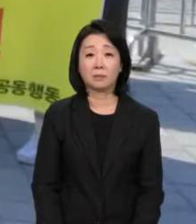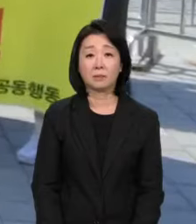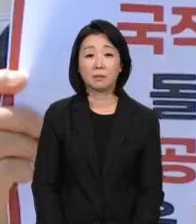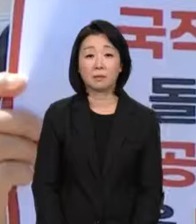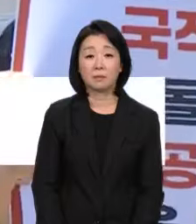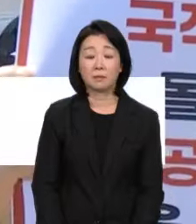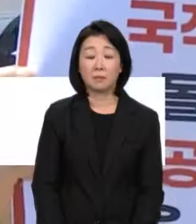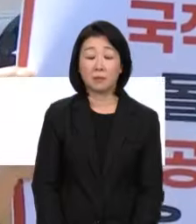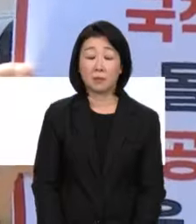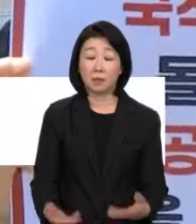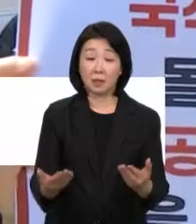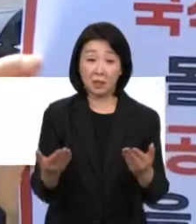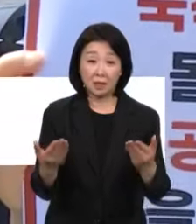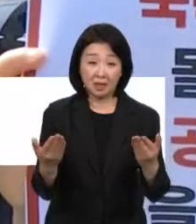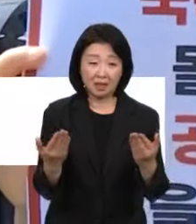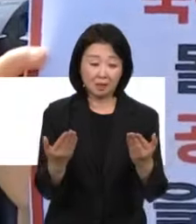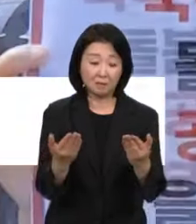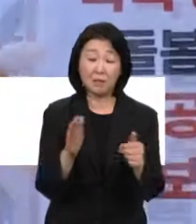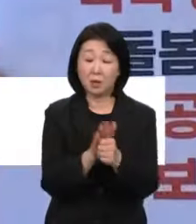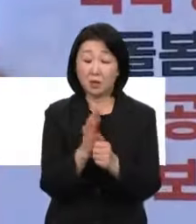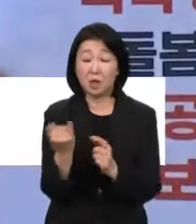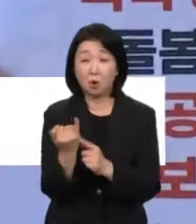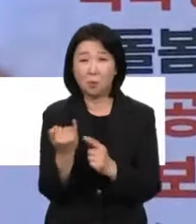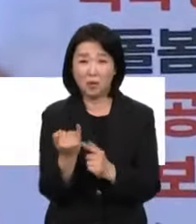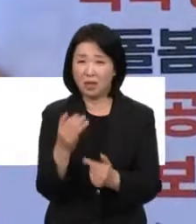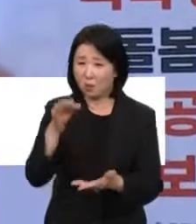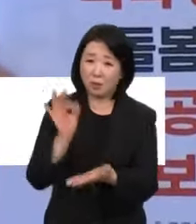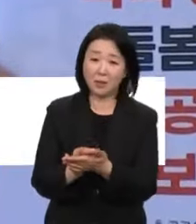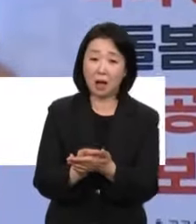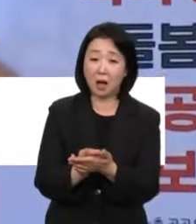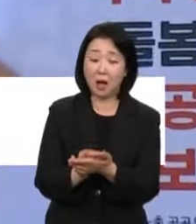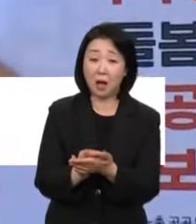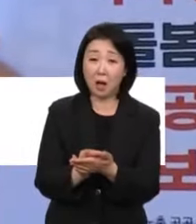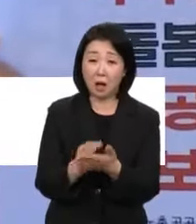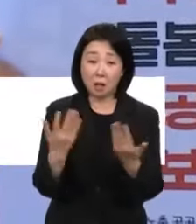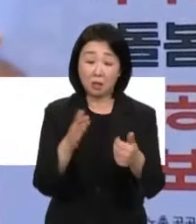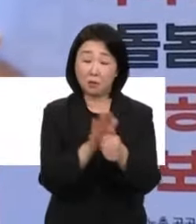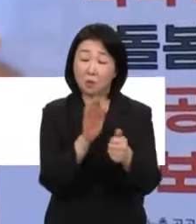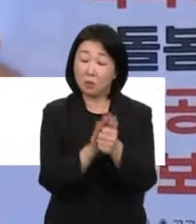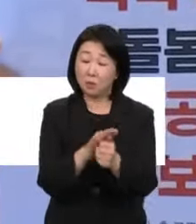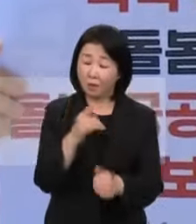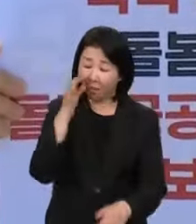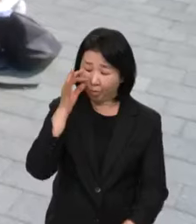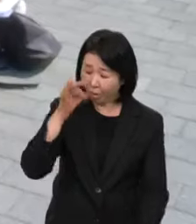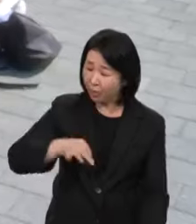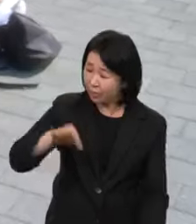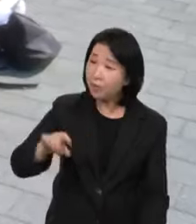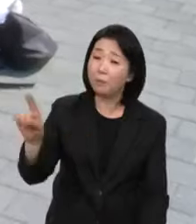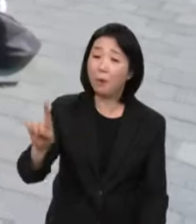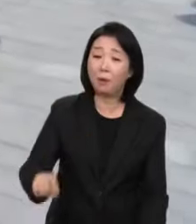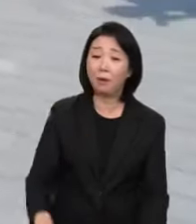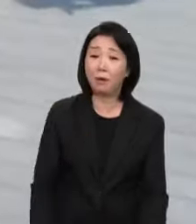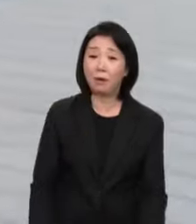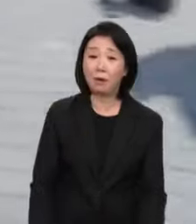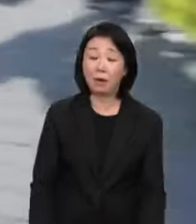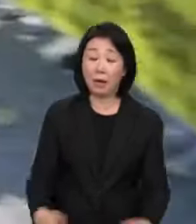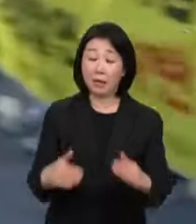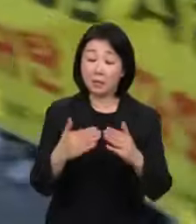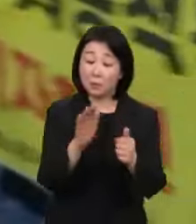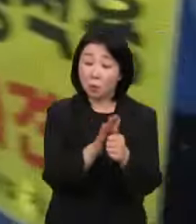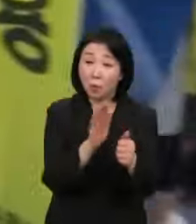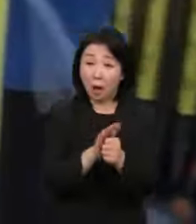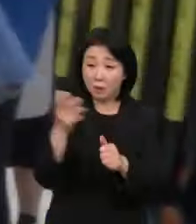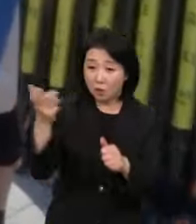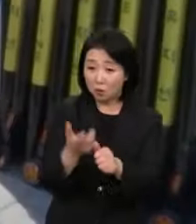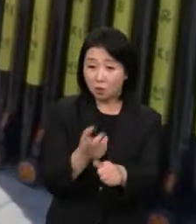가사 돌봄이 그렇게 값싼 노동입니까? 가사 돌봄 노동자가 그렇게 만만합니까? 가사 돌봄과 이주